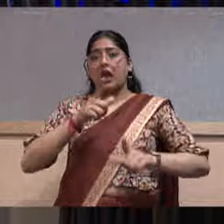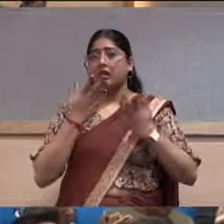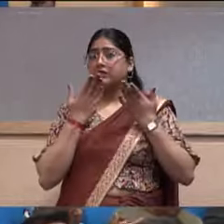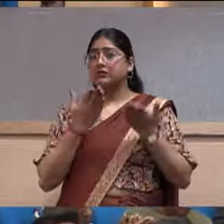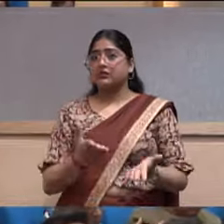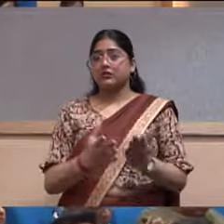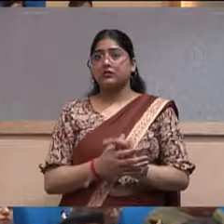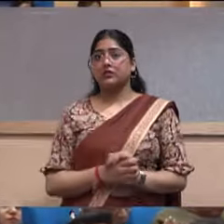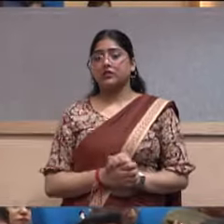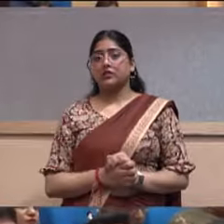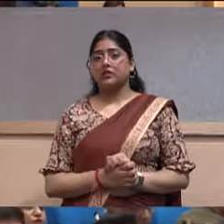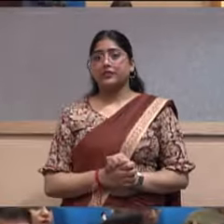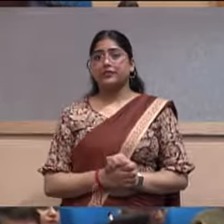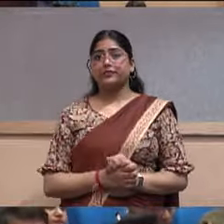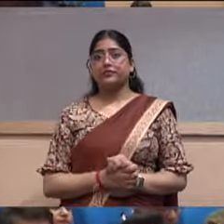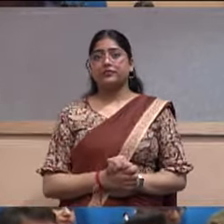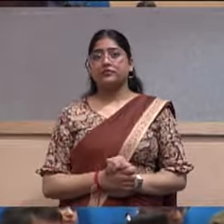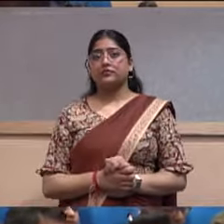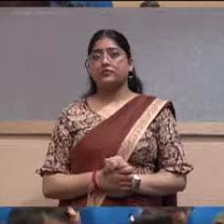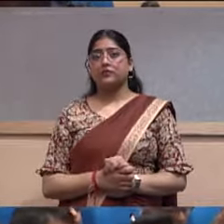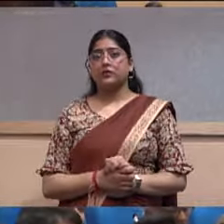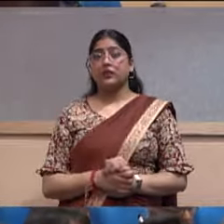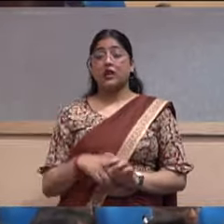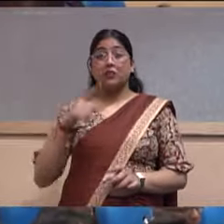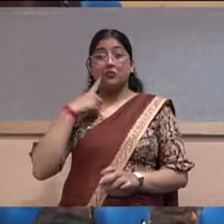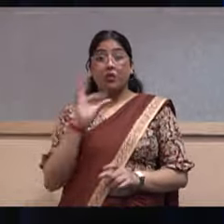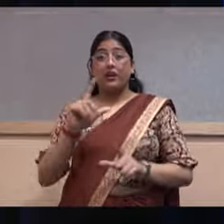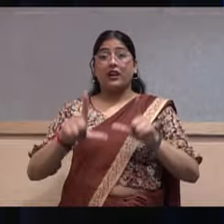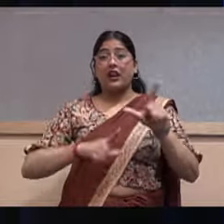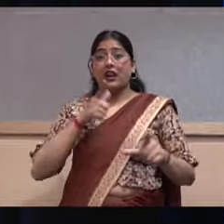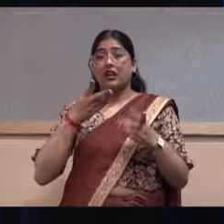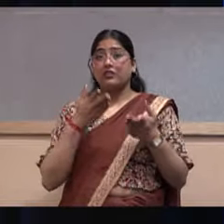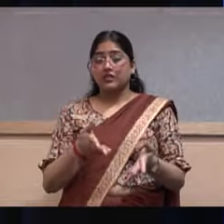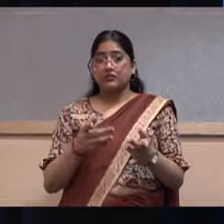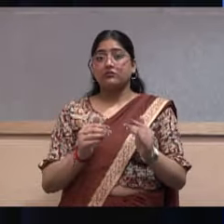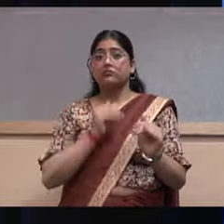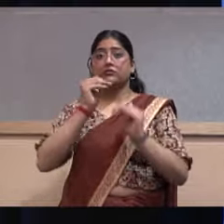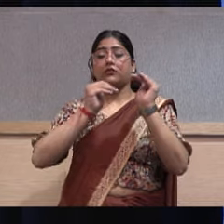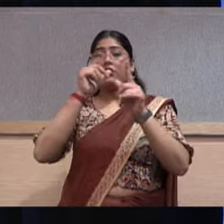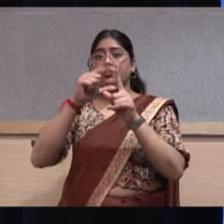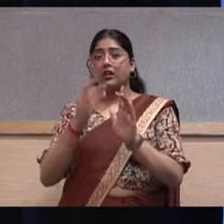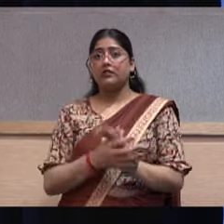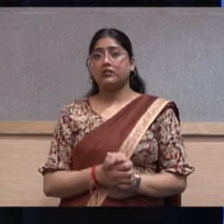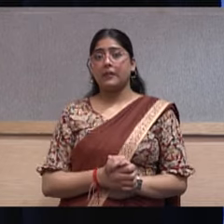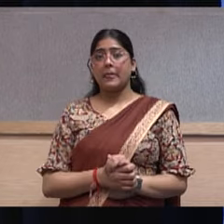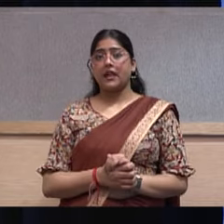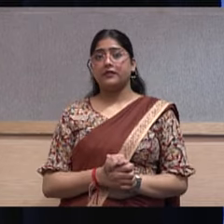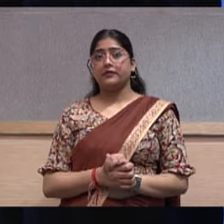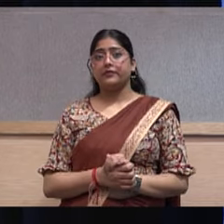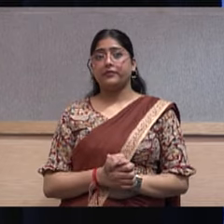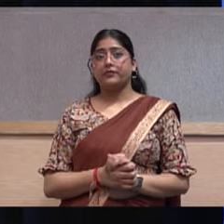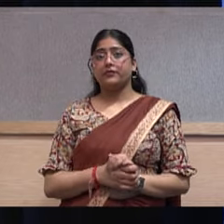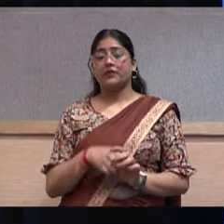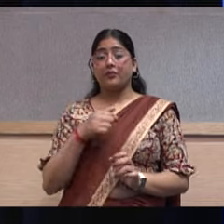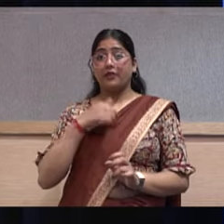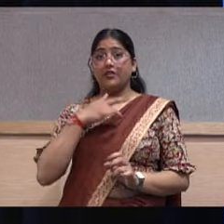और नॉन शेड्यूल मूल भाषा में आज जो प्रवेशिका बनाई है प्राइमर बनाई है मैं